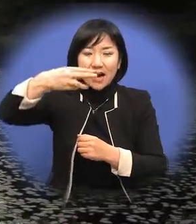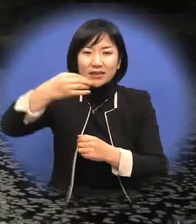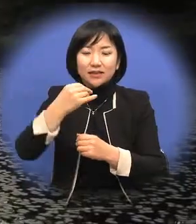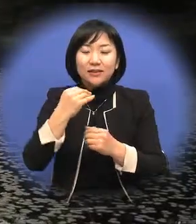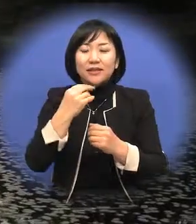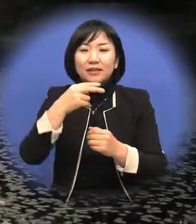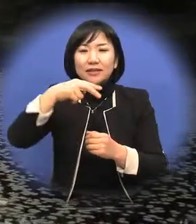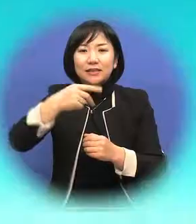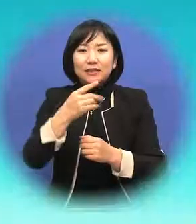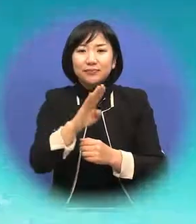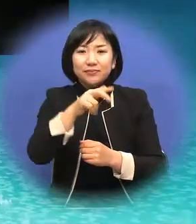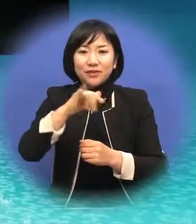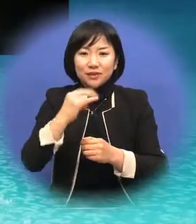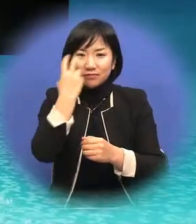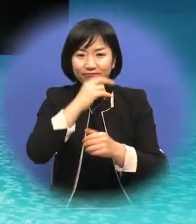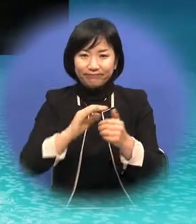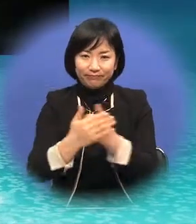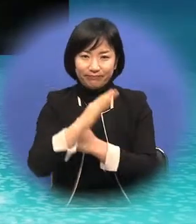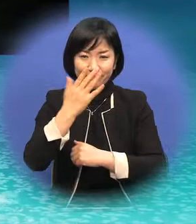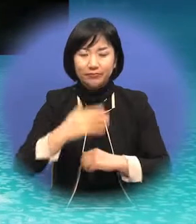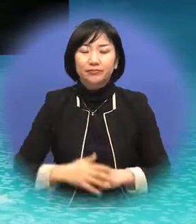등록 보호되고 있기 때문입니다.